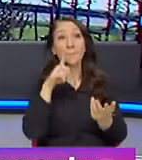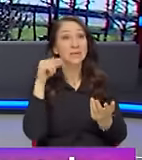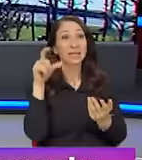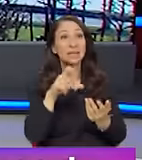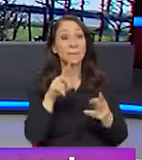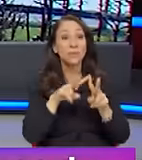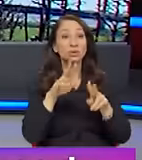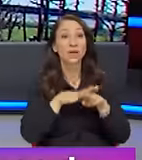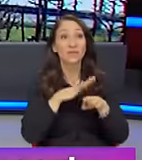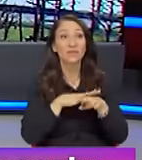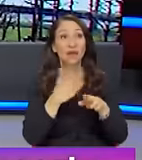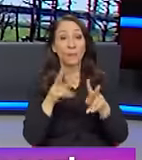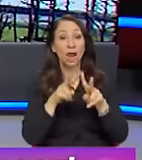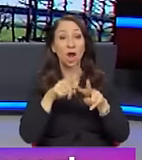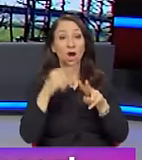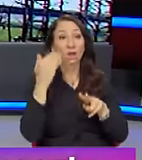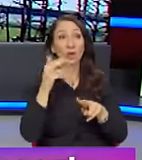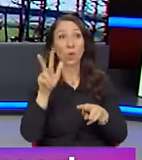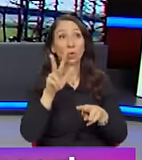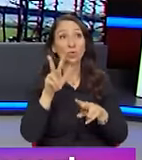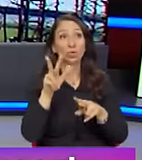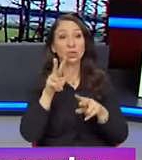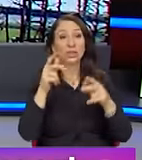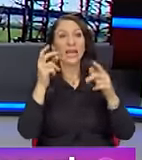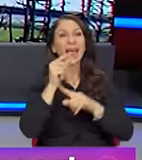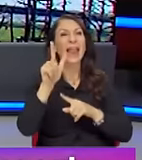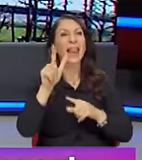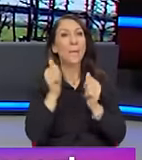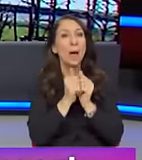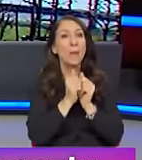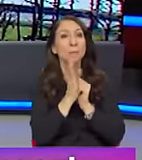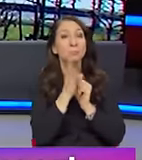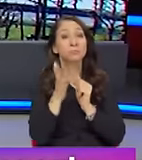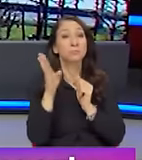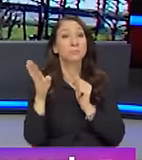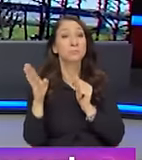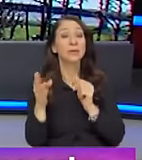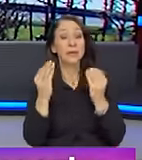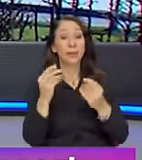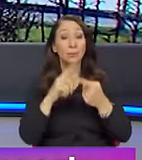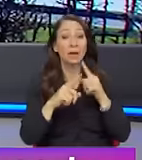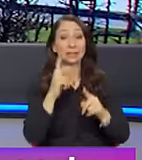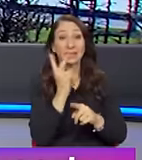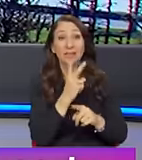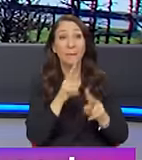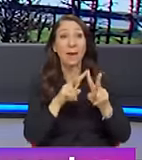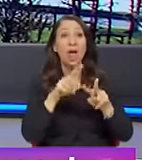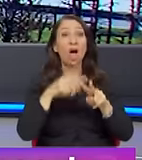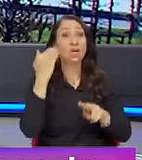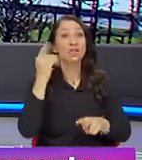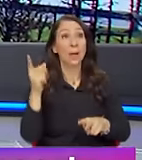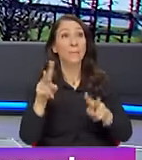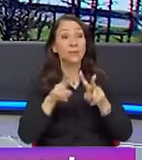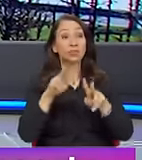ayında Mansur Yavaş ve Meral Akşener 30 şehri birlikte gezdiler. Ve yine İyi Parti tarafından, Meral Akşener